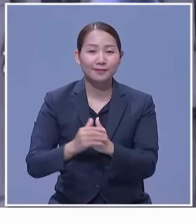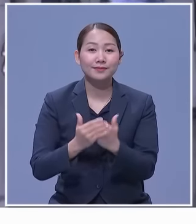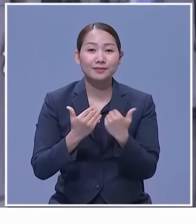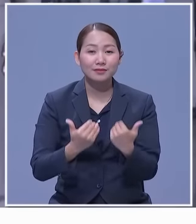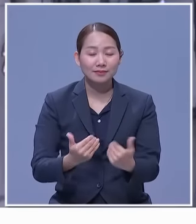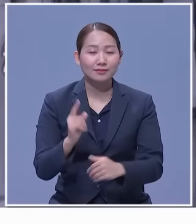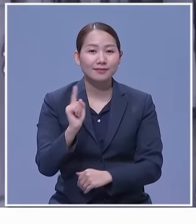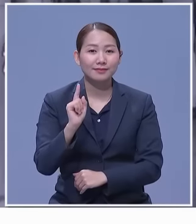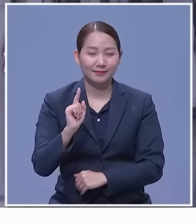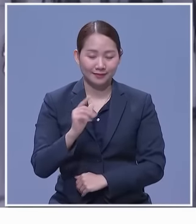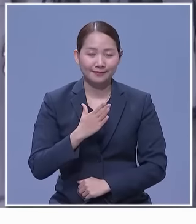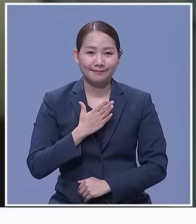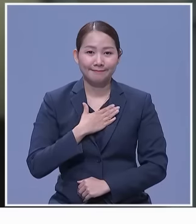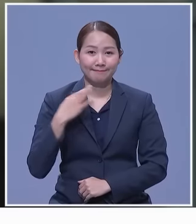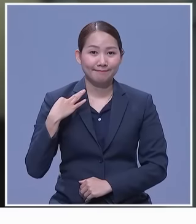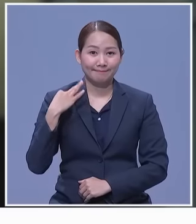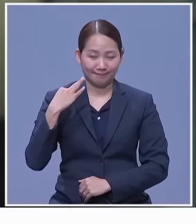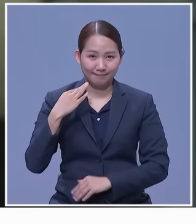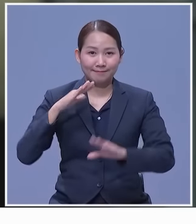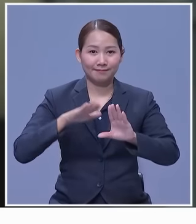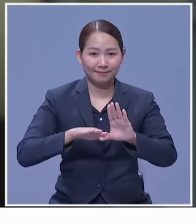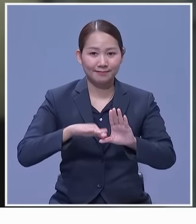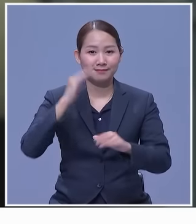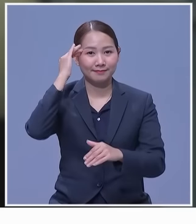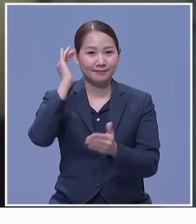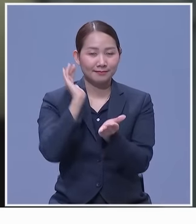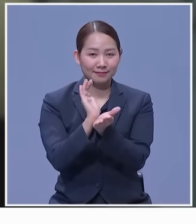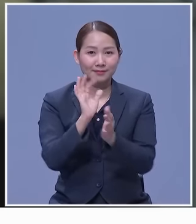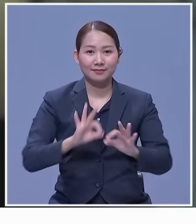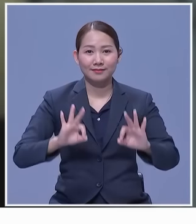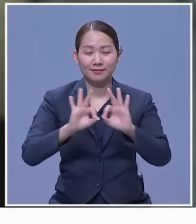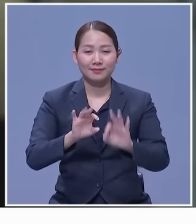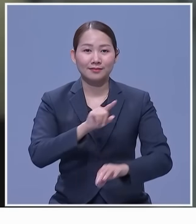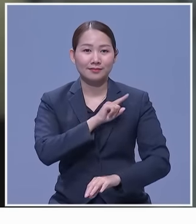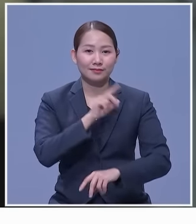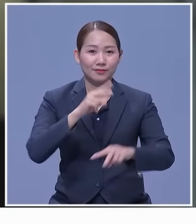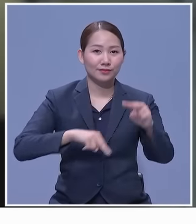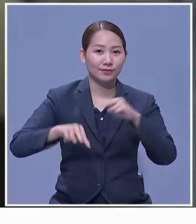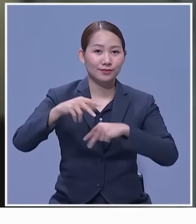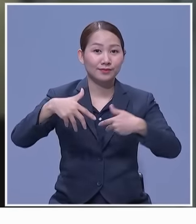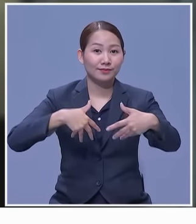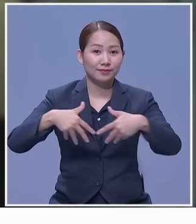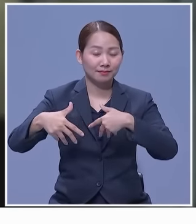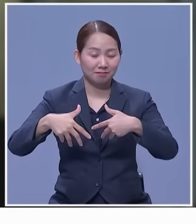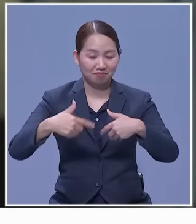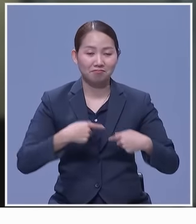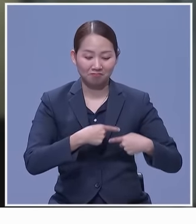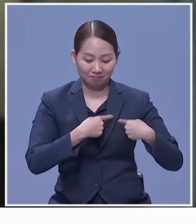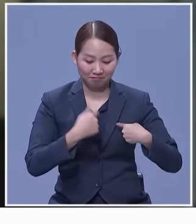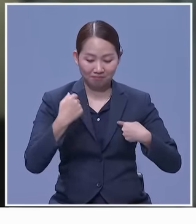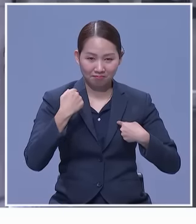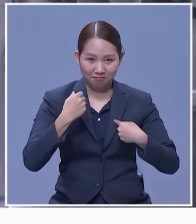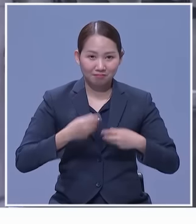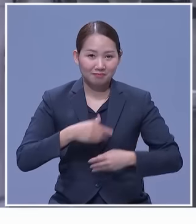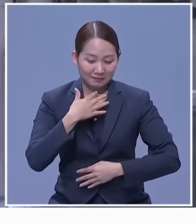าเป็นตำรวจนั้นหน้าที่หลักคือการดูแลทุกสุขของประชาชนเสียสละอุทิศกายและใจในการทำงานเพื่อบำบัด